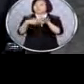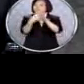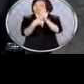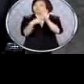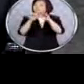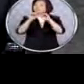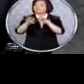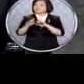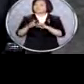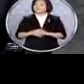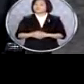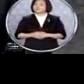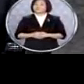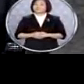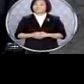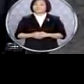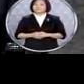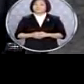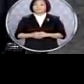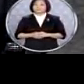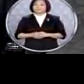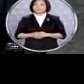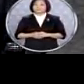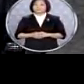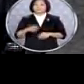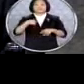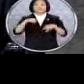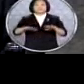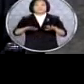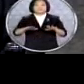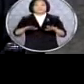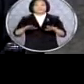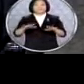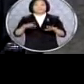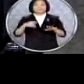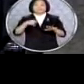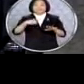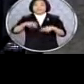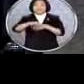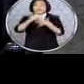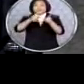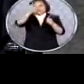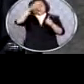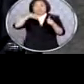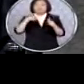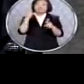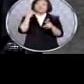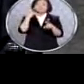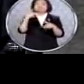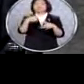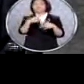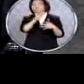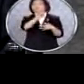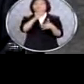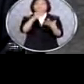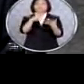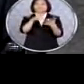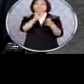复，那就是我们没有任何这些虚拟的一些数字，而是一个方向，一个态